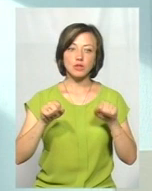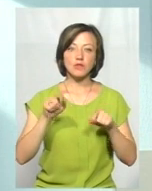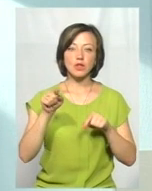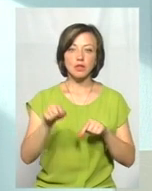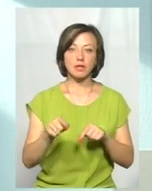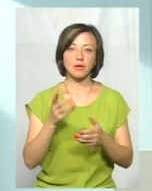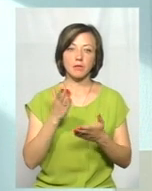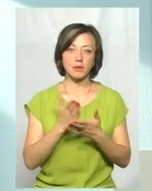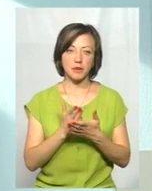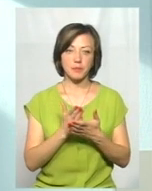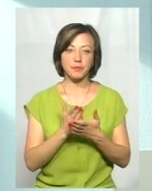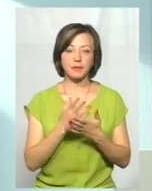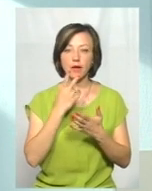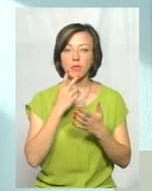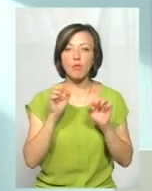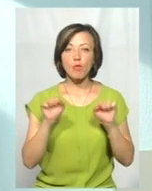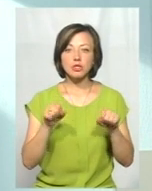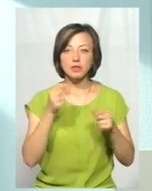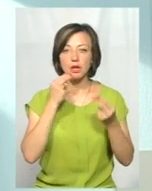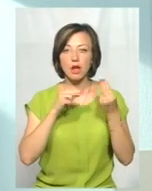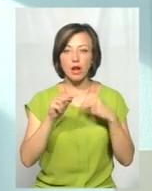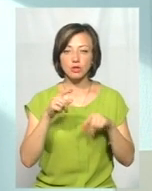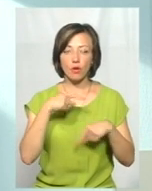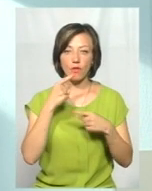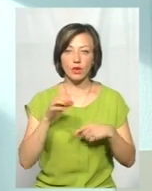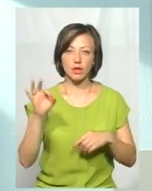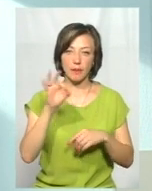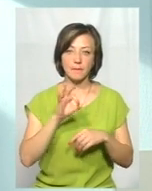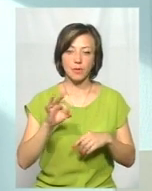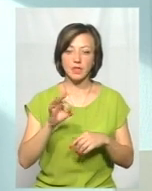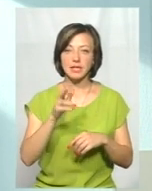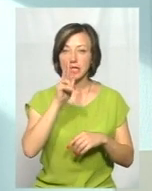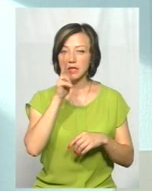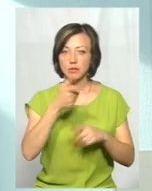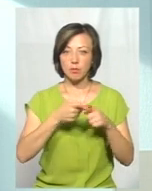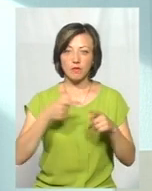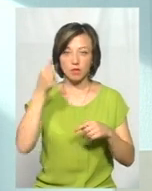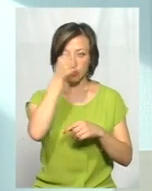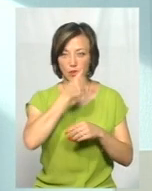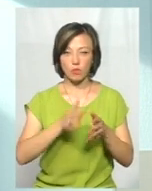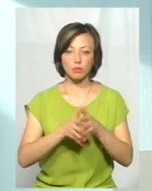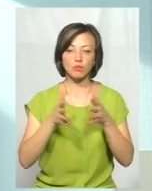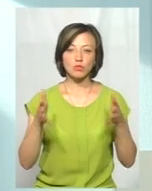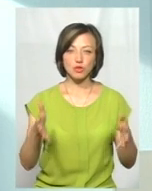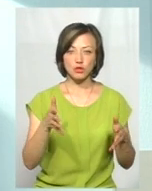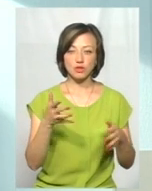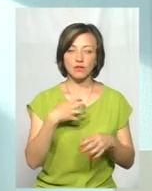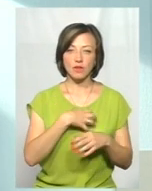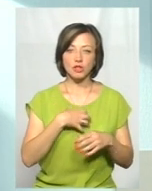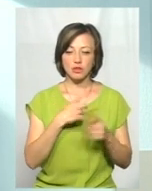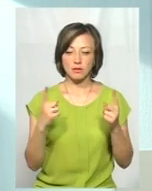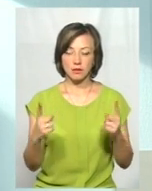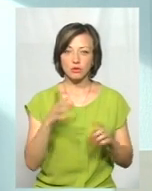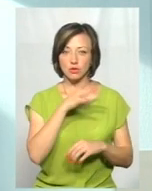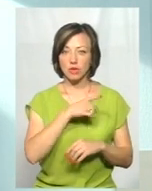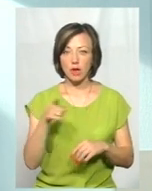якраз буде можливість краще говорити за 3,5 роки, це більш такий значний відтинок часу,